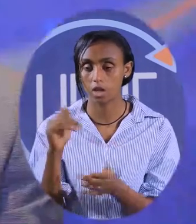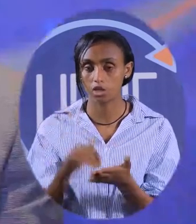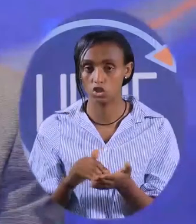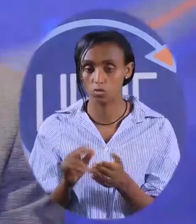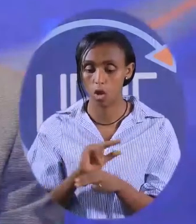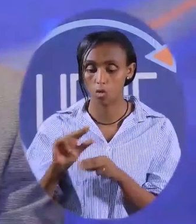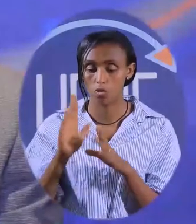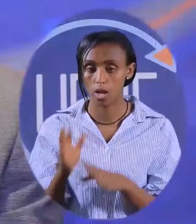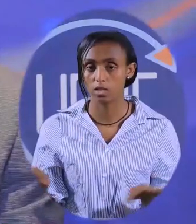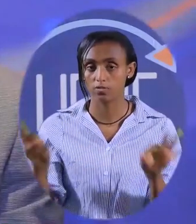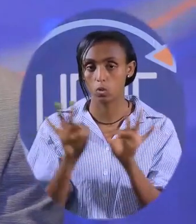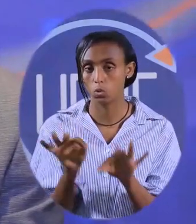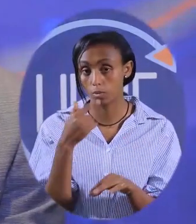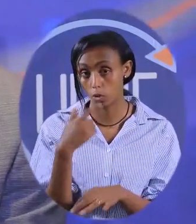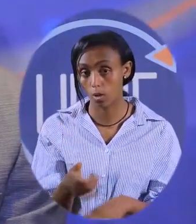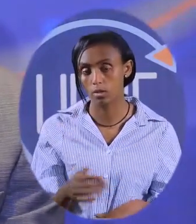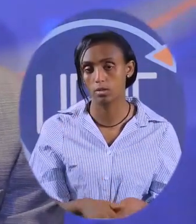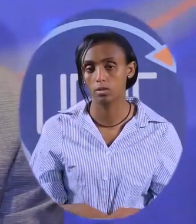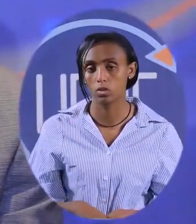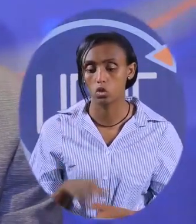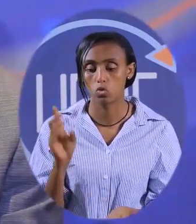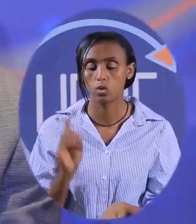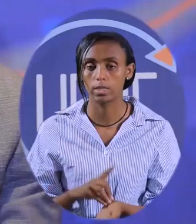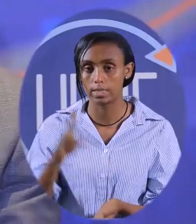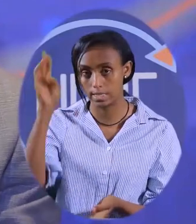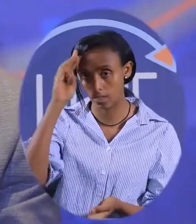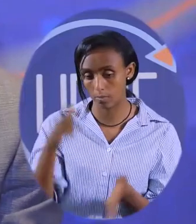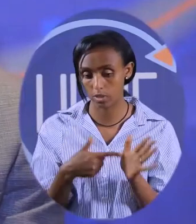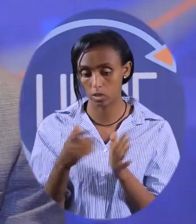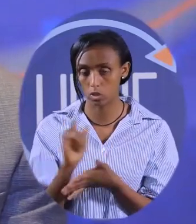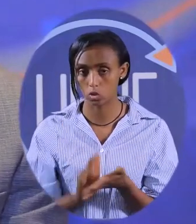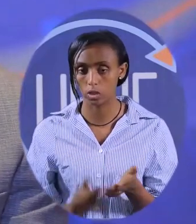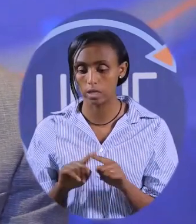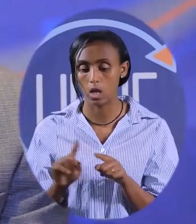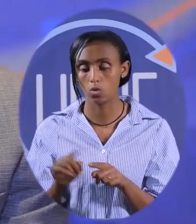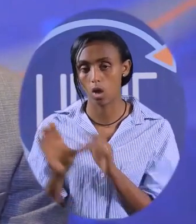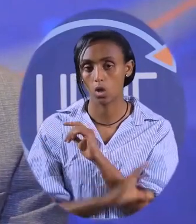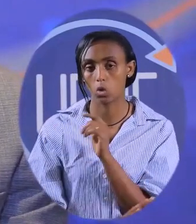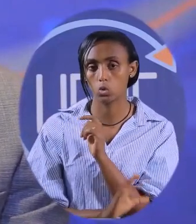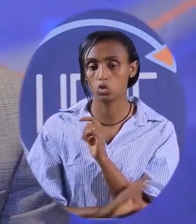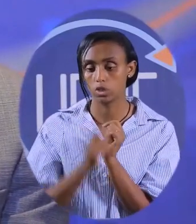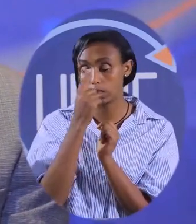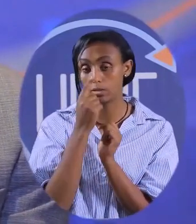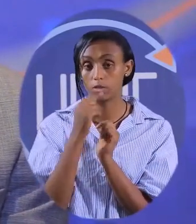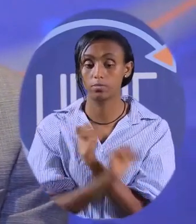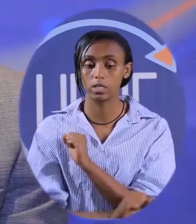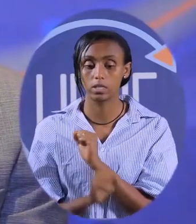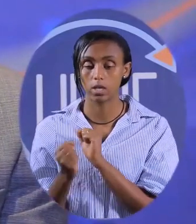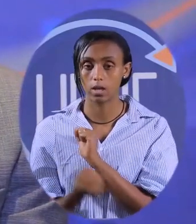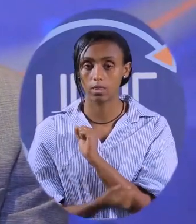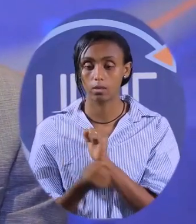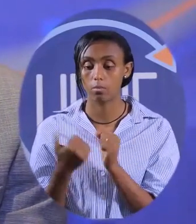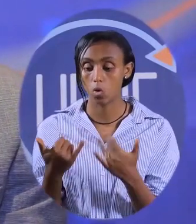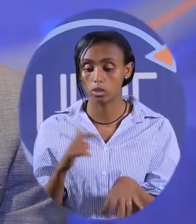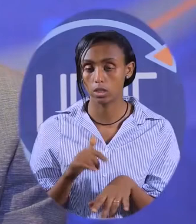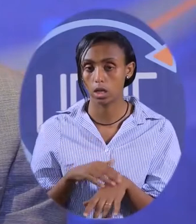ባለሙያዎች ያስፈልጉናል። ዶክተር ሲሳይ በጠቀሱት የተለያዩ ሀገሮች ኤክስፒሪየንስ መሰረት በአሁኑ ጊዜ